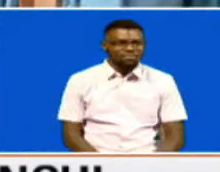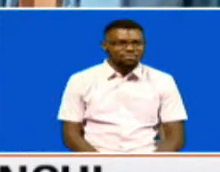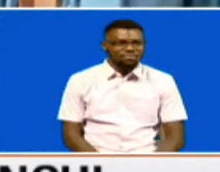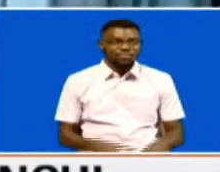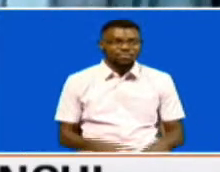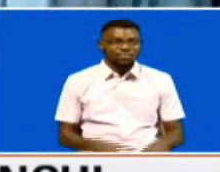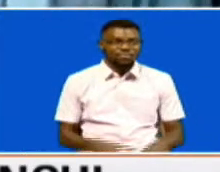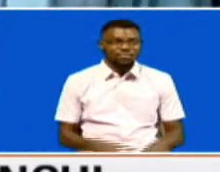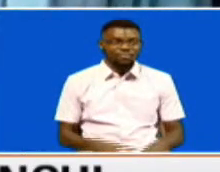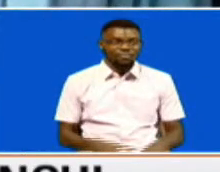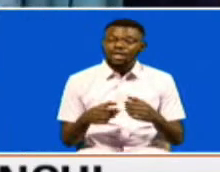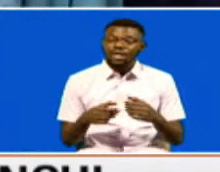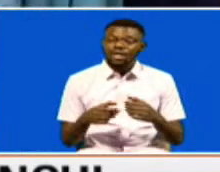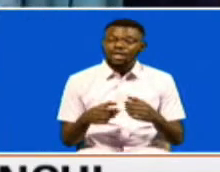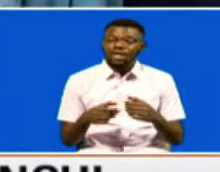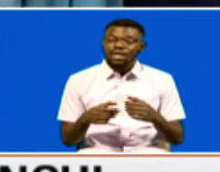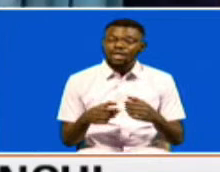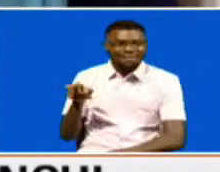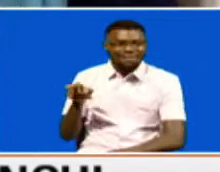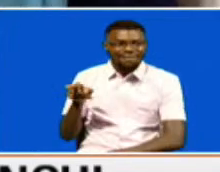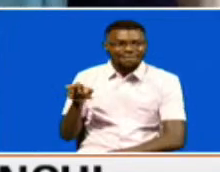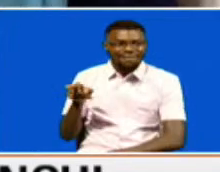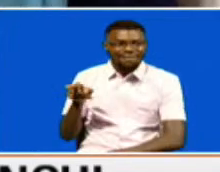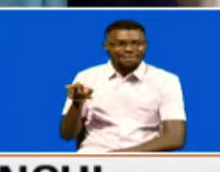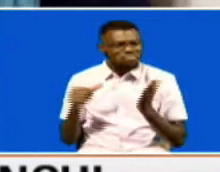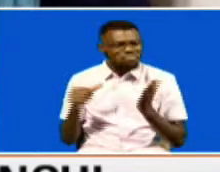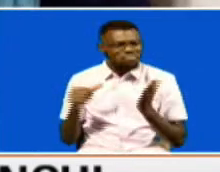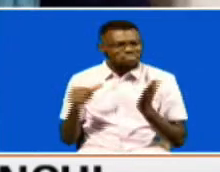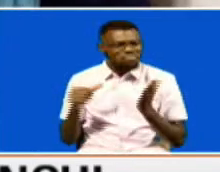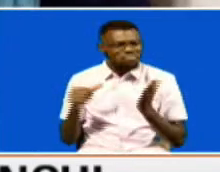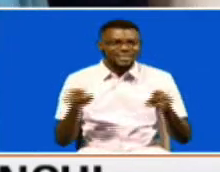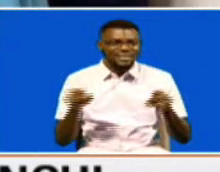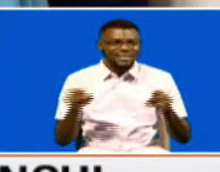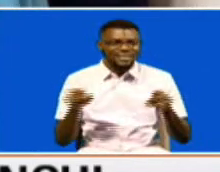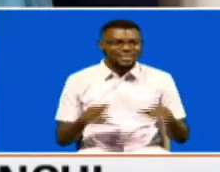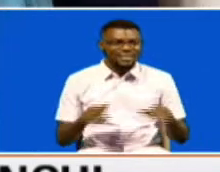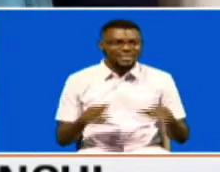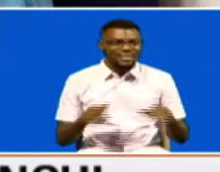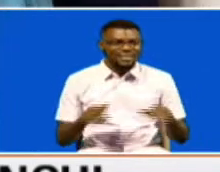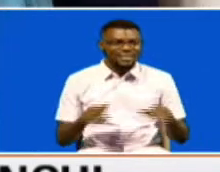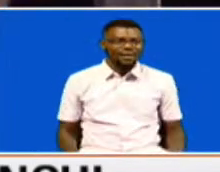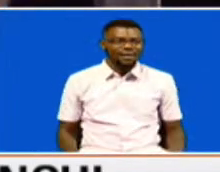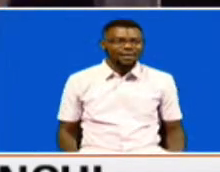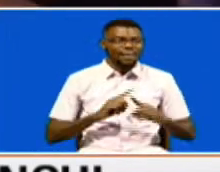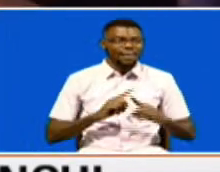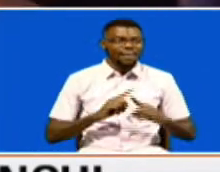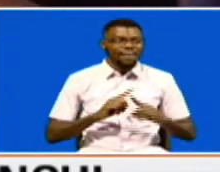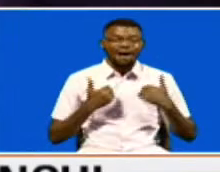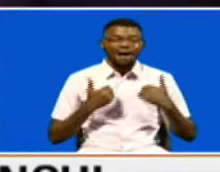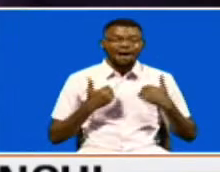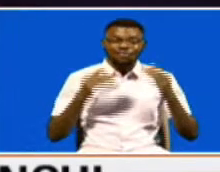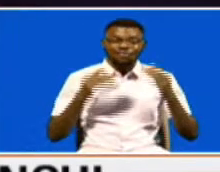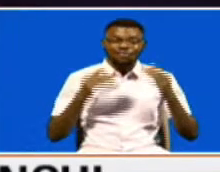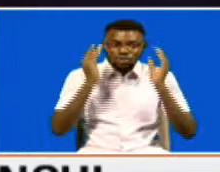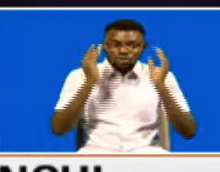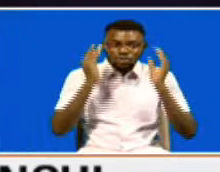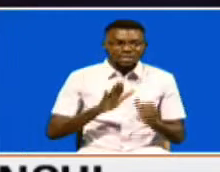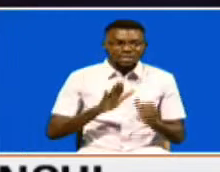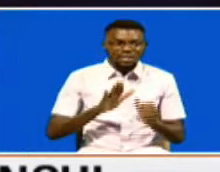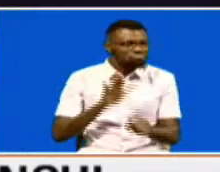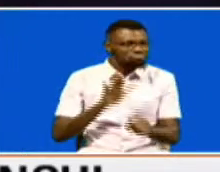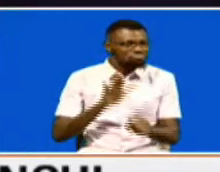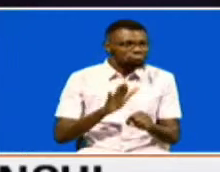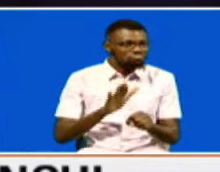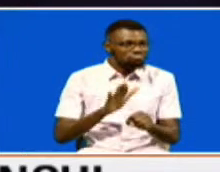Katika shule ya Hirbaya, taswira ni ile ile. Ila hapa wanakabiliana na idadi kubwa ya wanafunzi